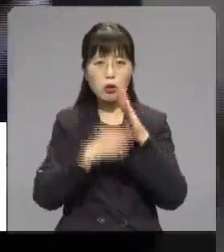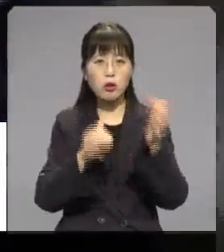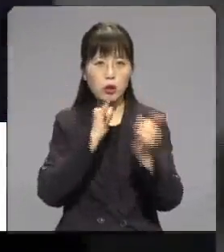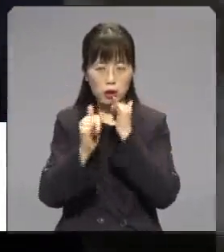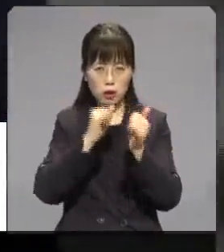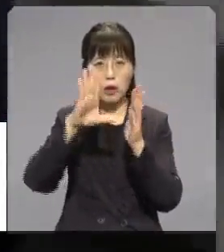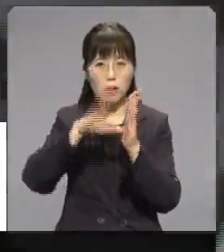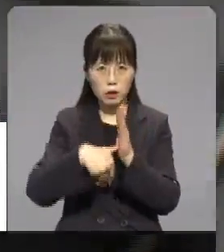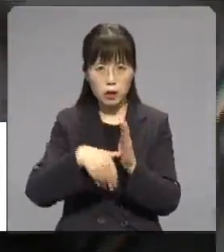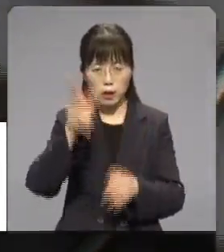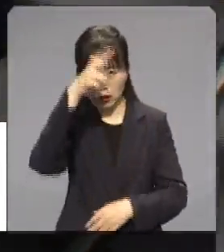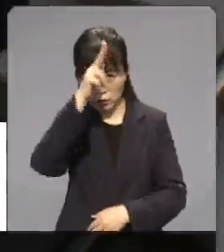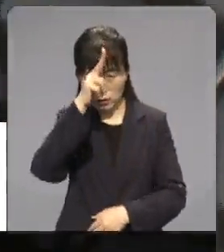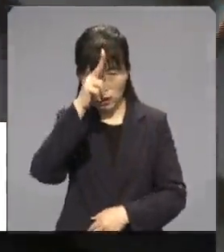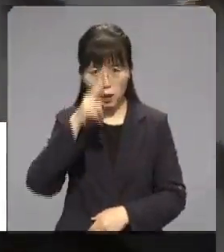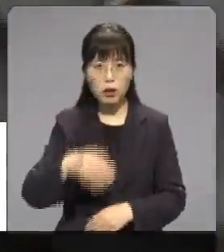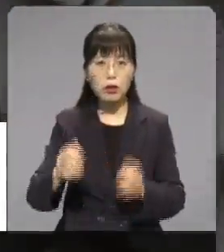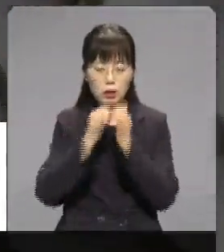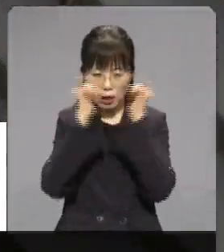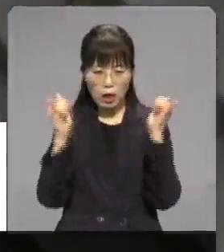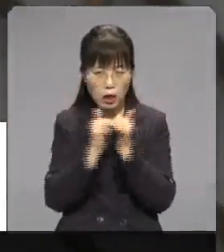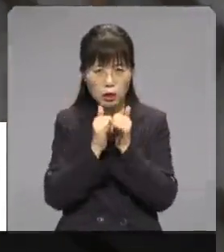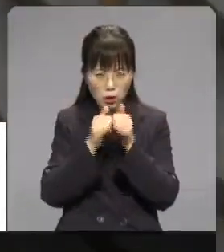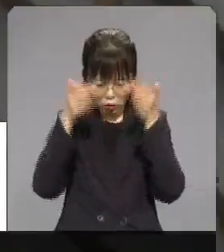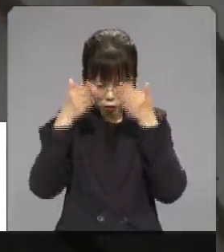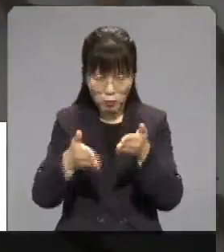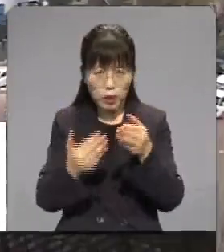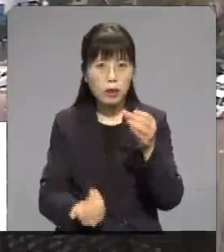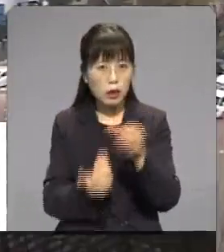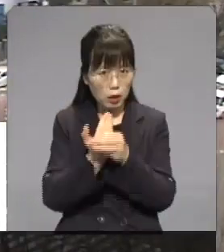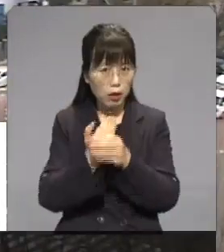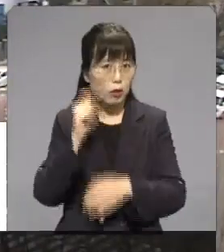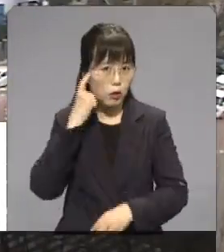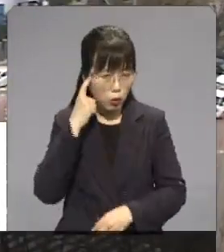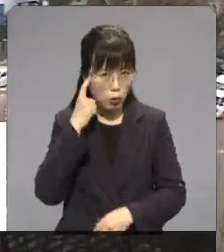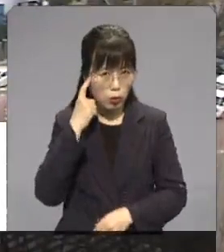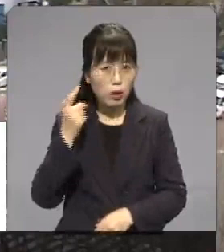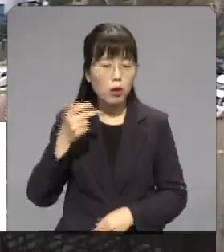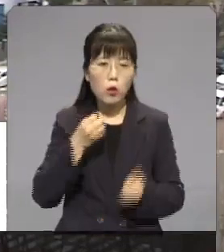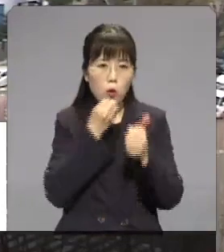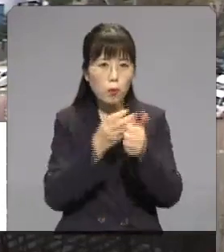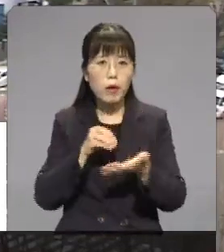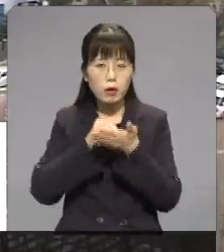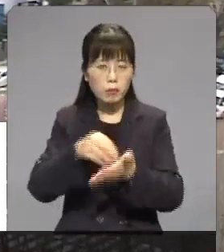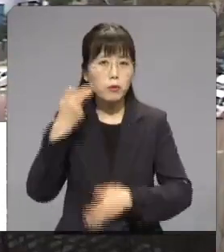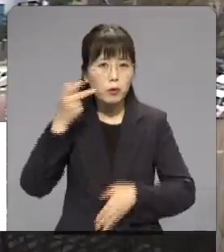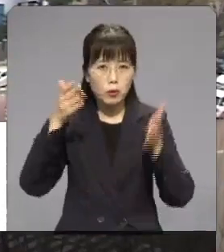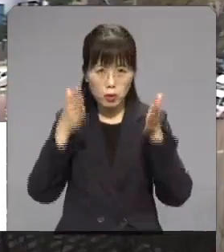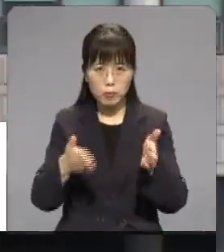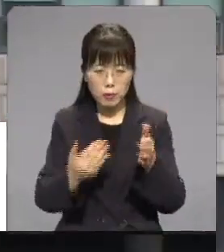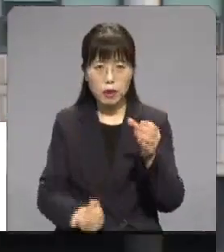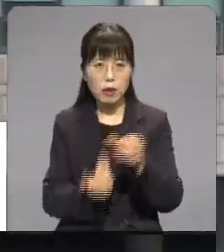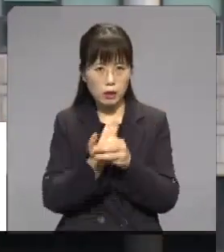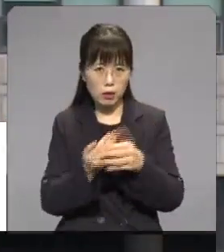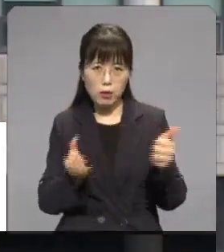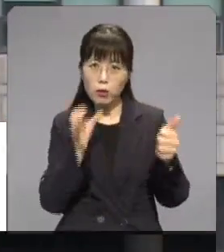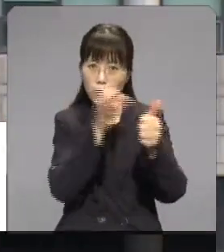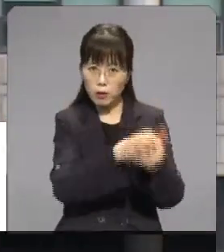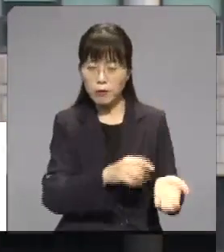이관됐다 경찰은 사회적 이목이 집중된 사건인 점을 고려해 고발 접수 일주일 만에 사건을